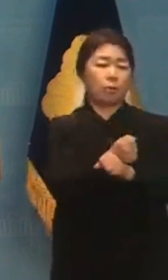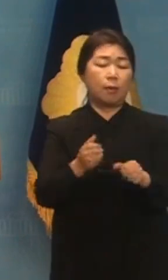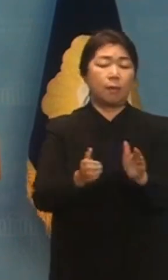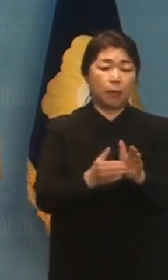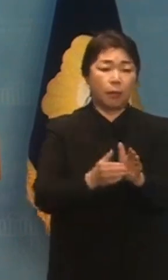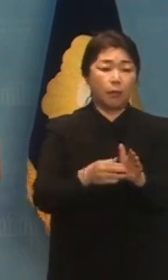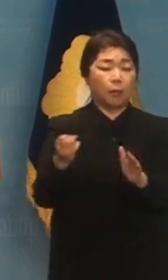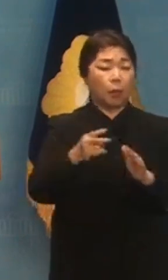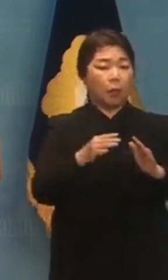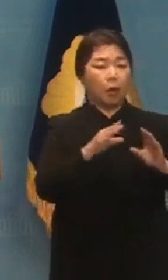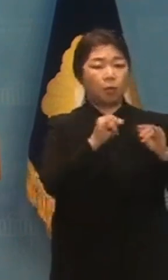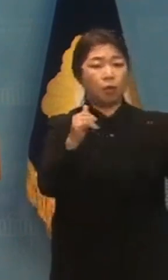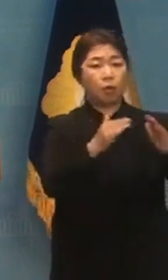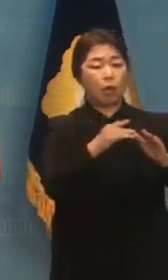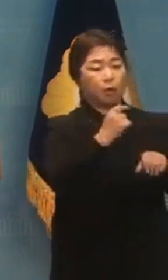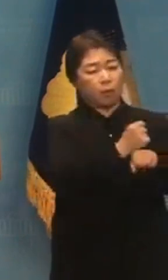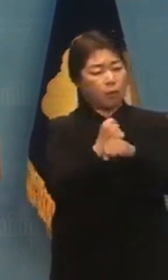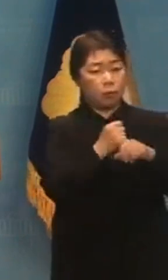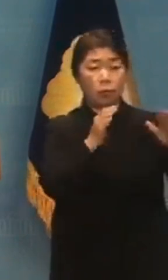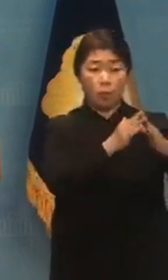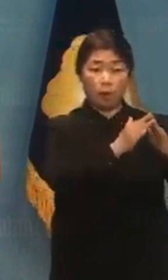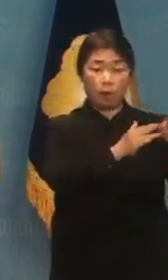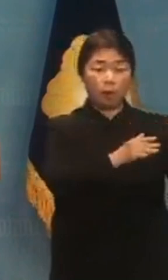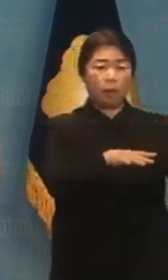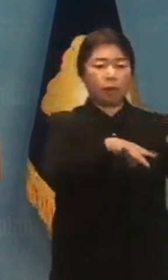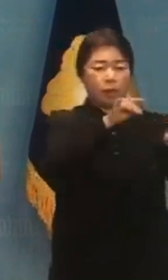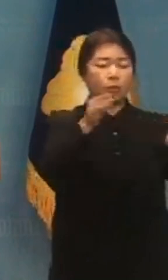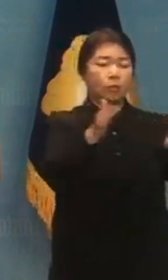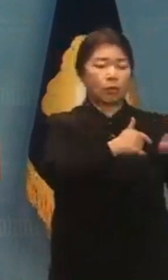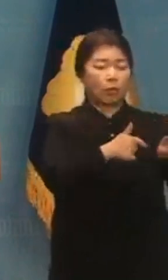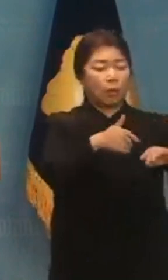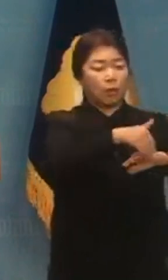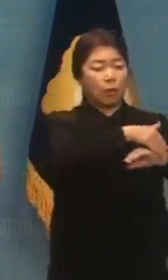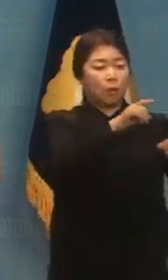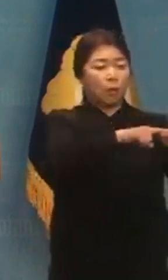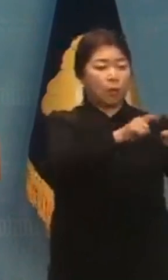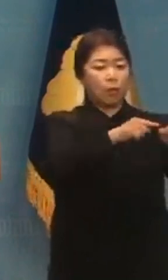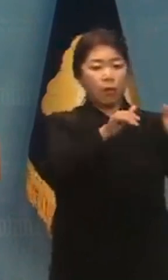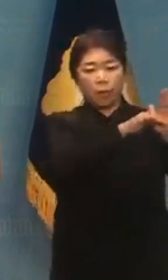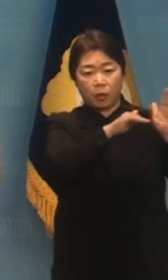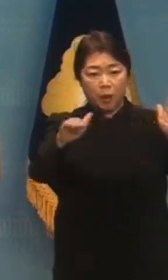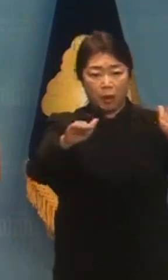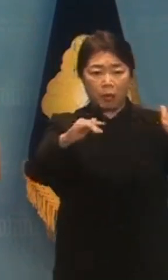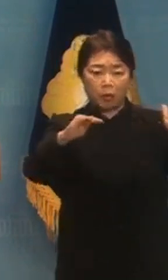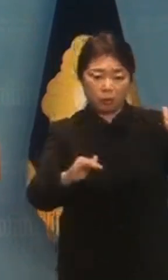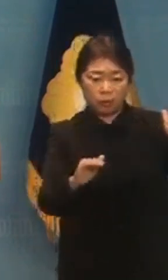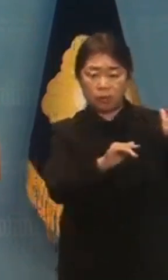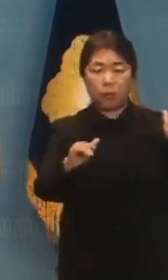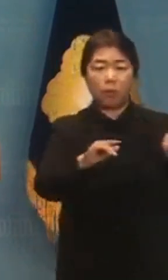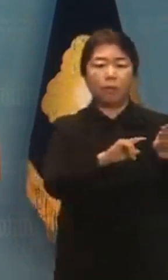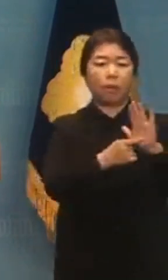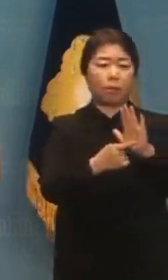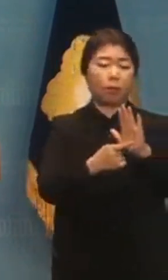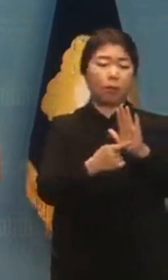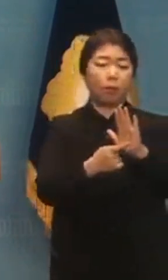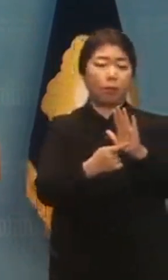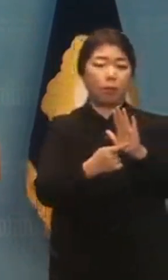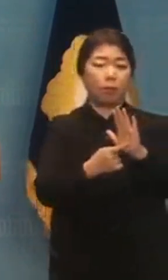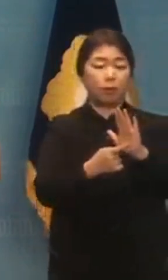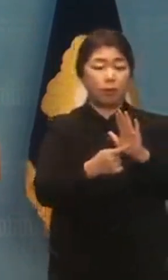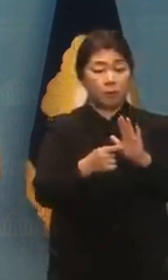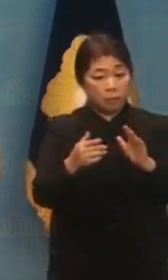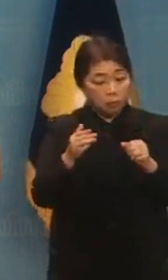부동산원은 애초부터 추정치 등을 낮춰 천정부지로 치솟는 부동산 가격으로 불안에 떠는 국민들을